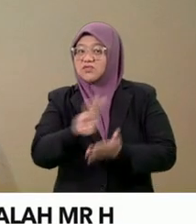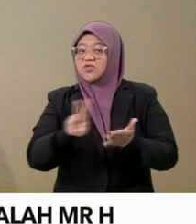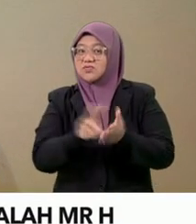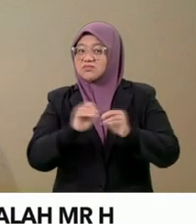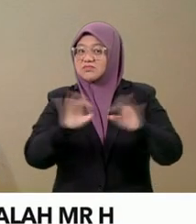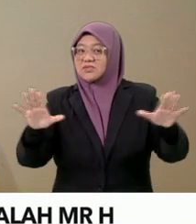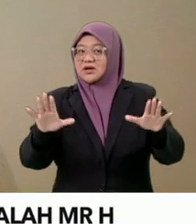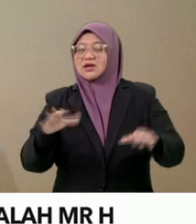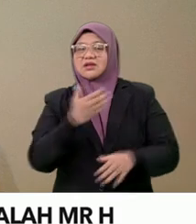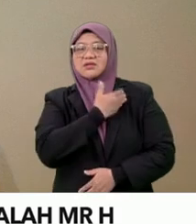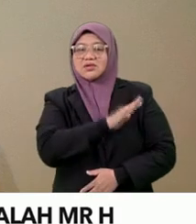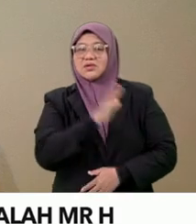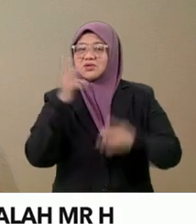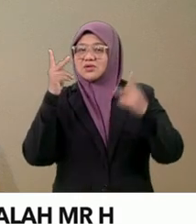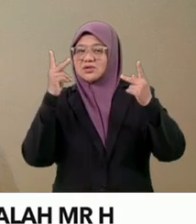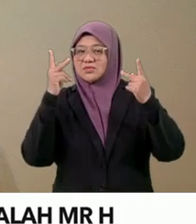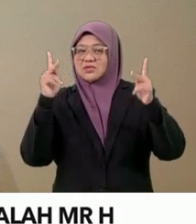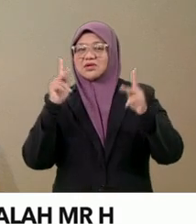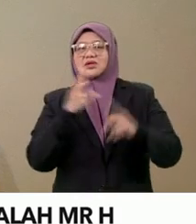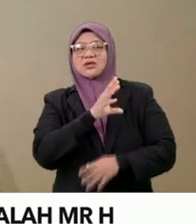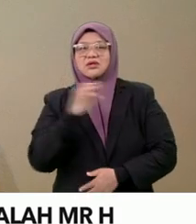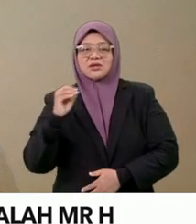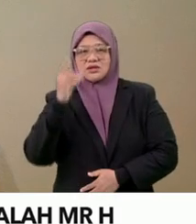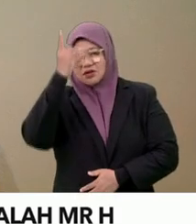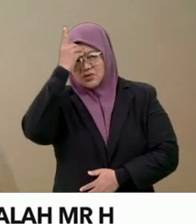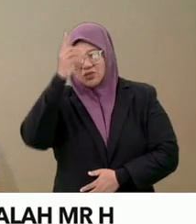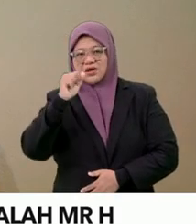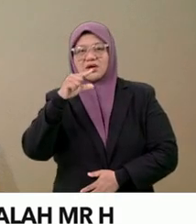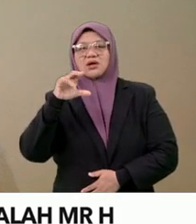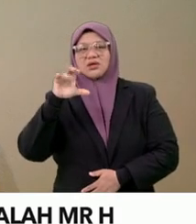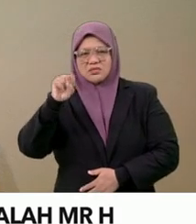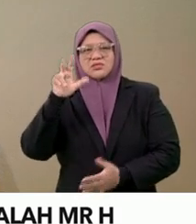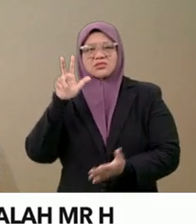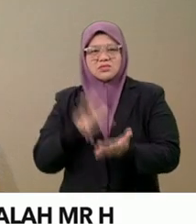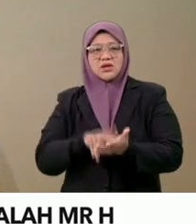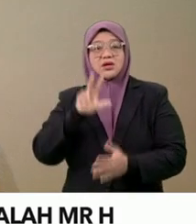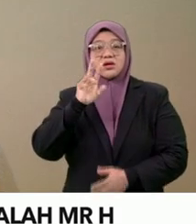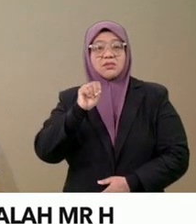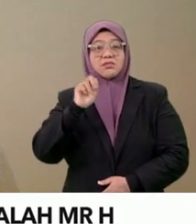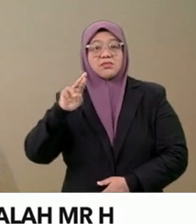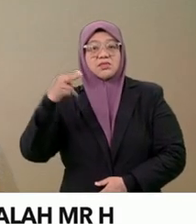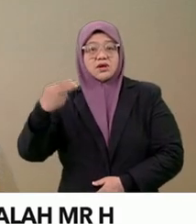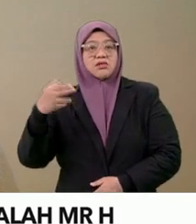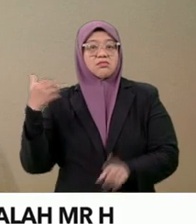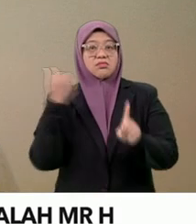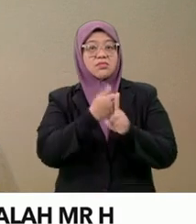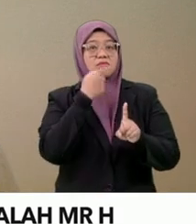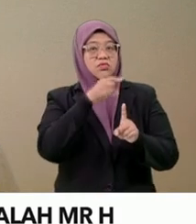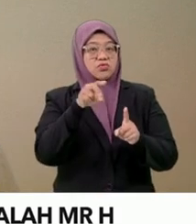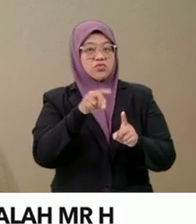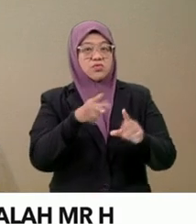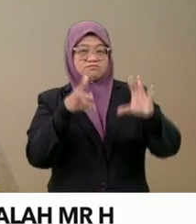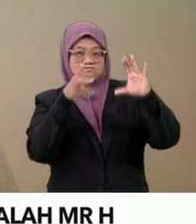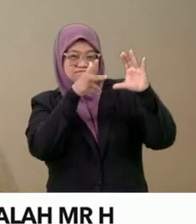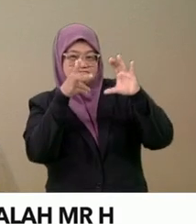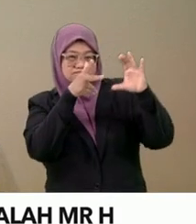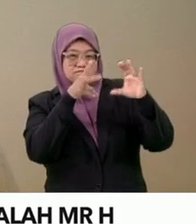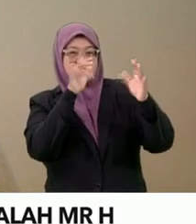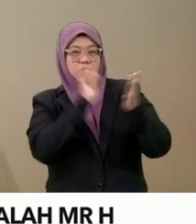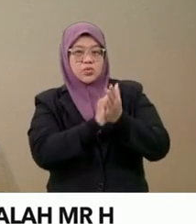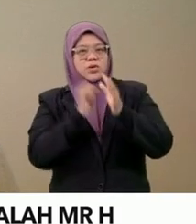dengan bekas ketua pengarahnya Datuk Mohamad Agus yusof mengesahkan Mr H yang mengarahnya merakam video adalah